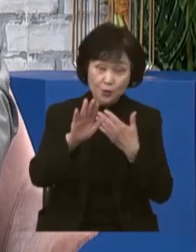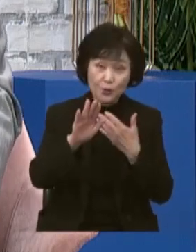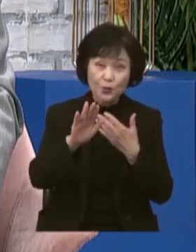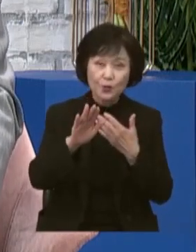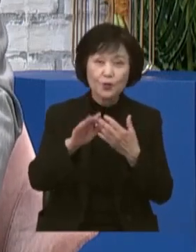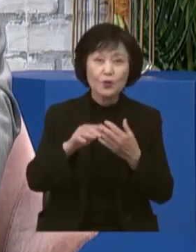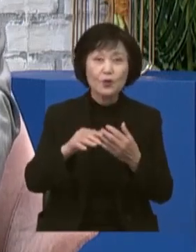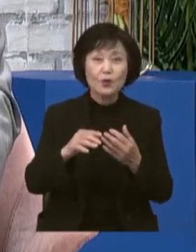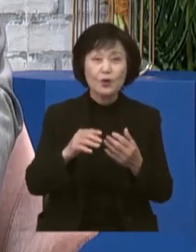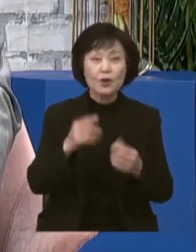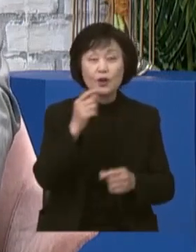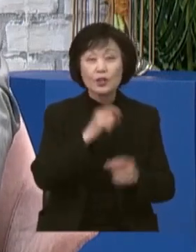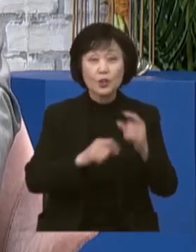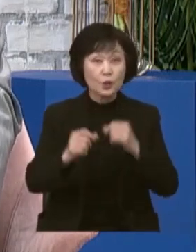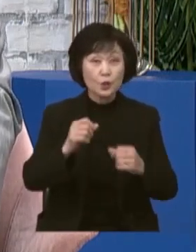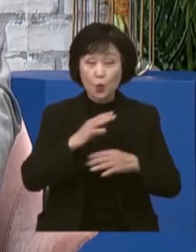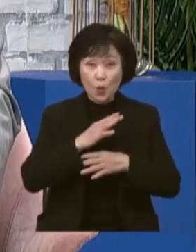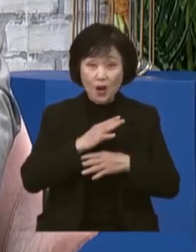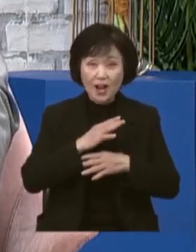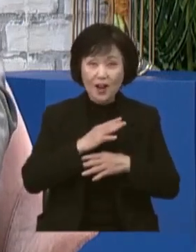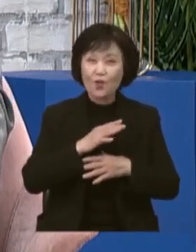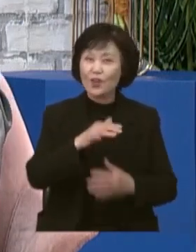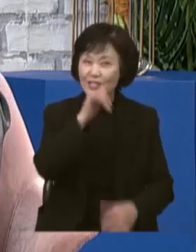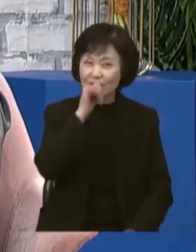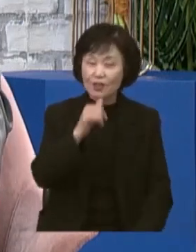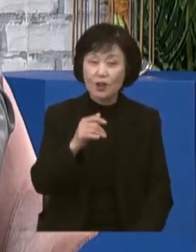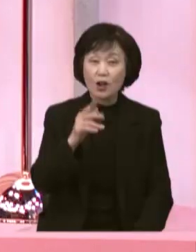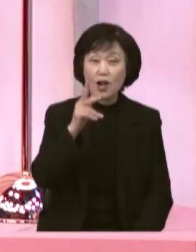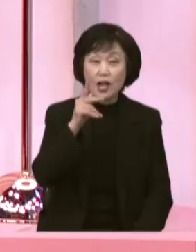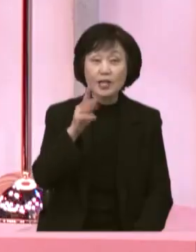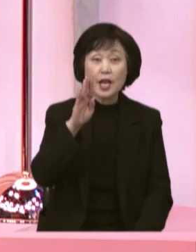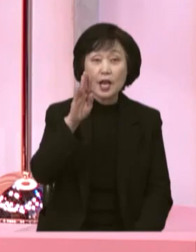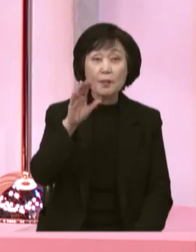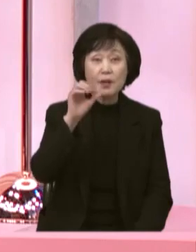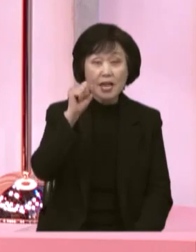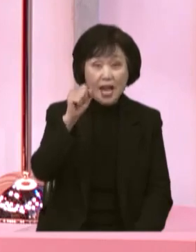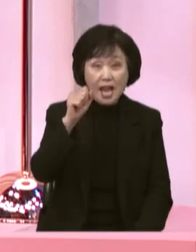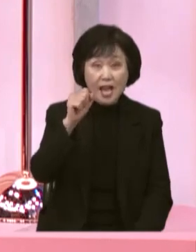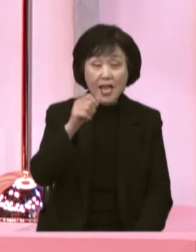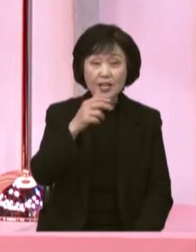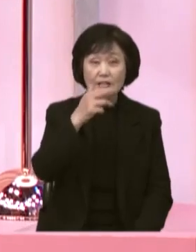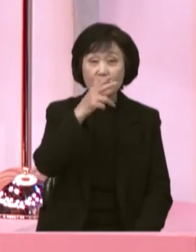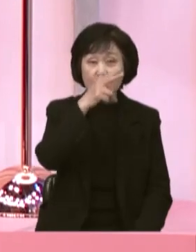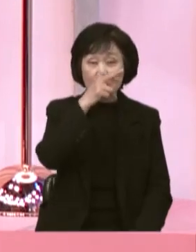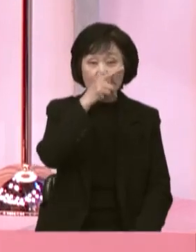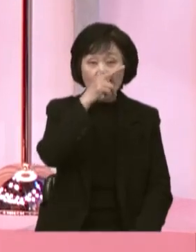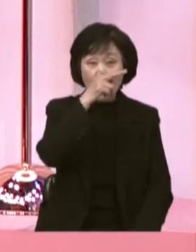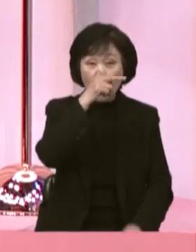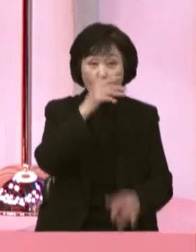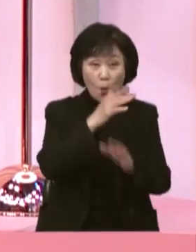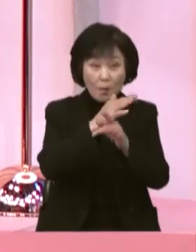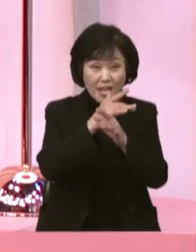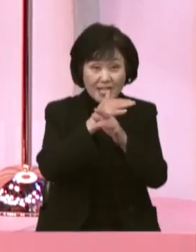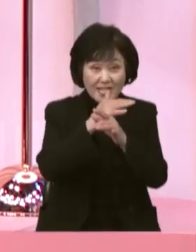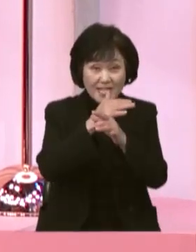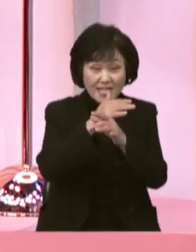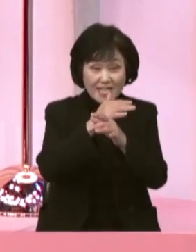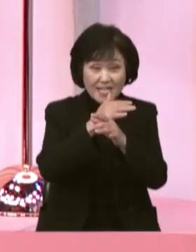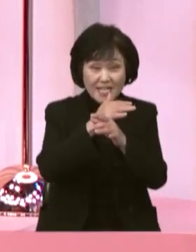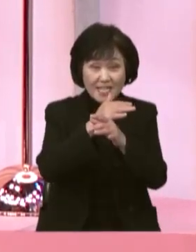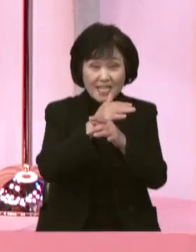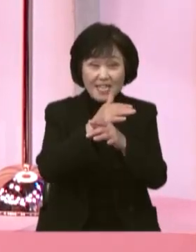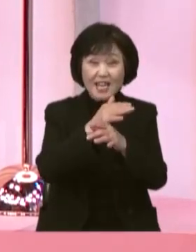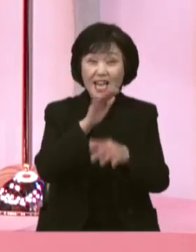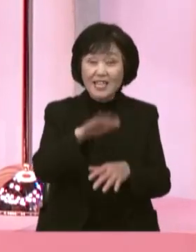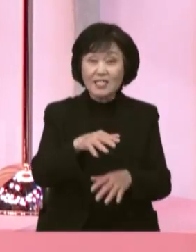수상 소감이라는 거 하잖아요. 네. 그때 참 특별한 고백을 하시네요. 그 세종문화회관에서 주는데.